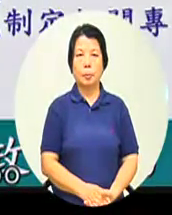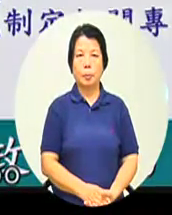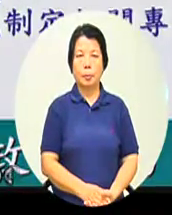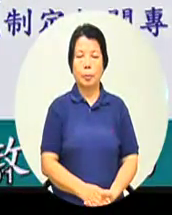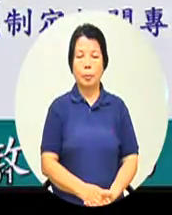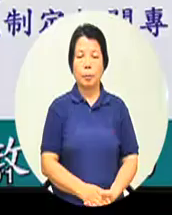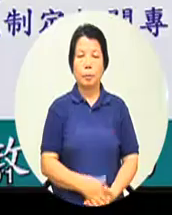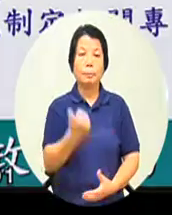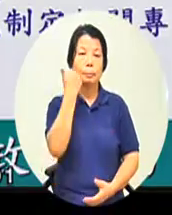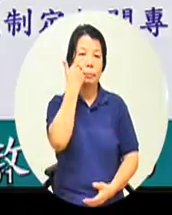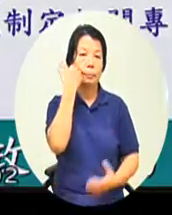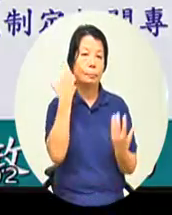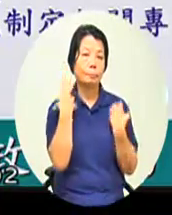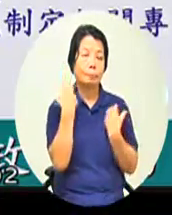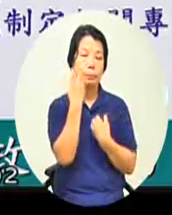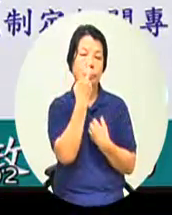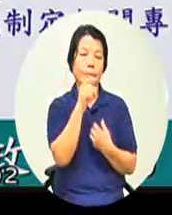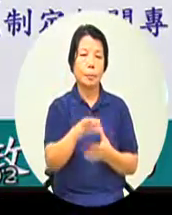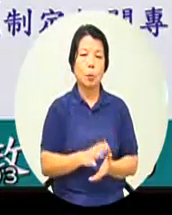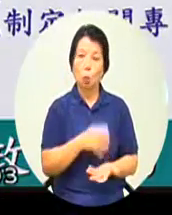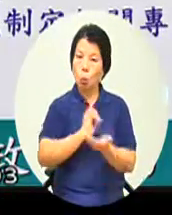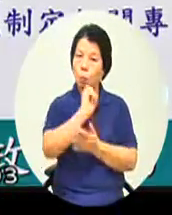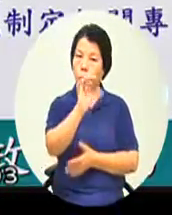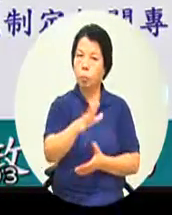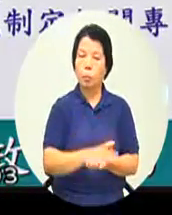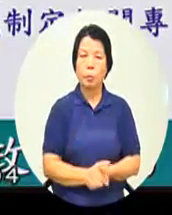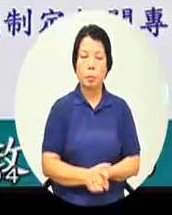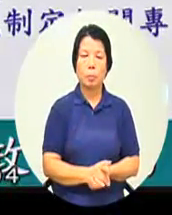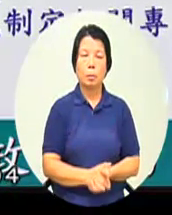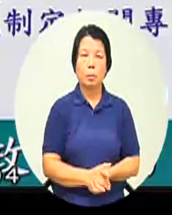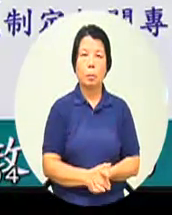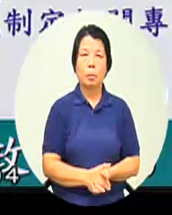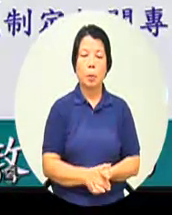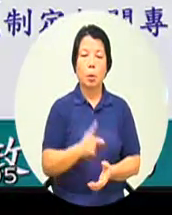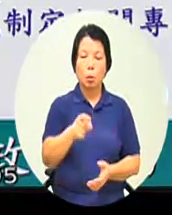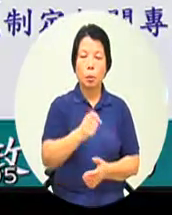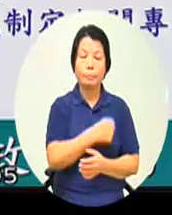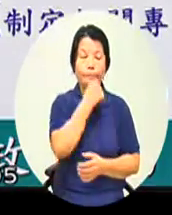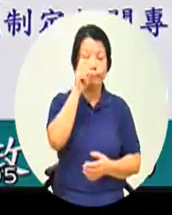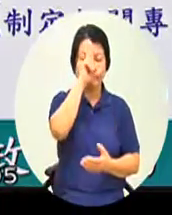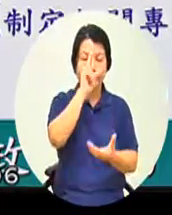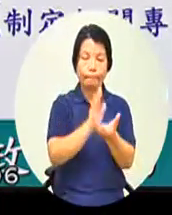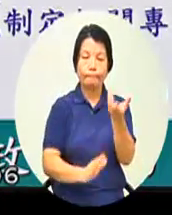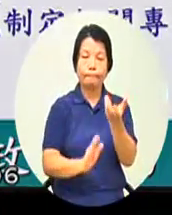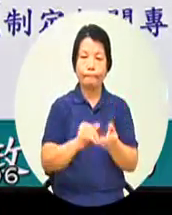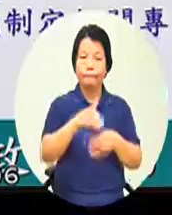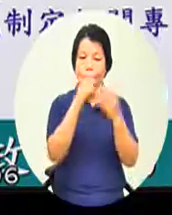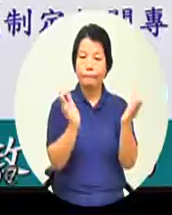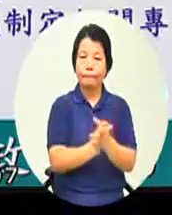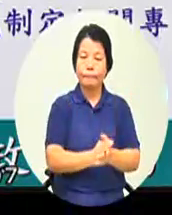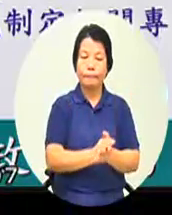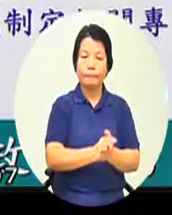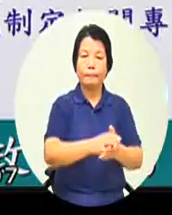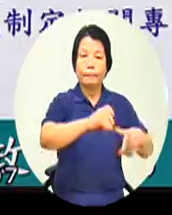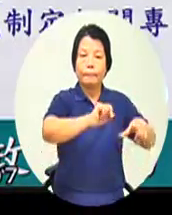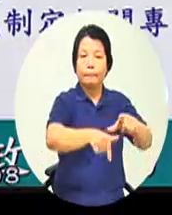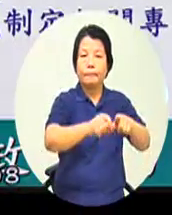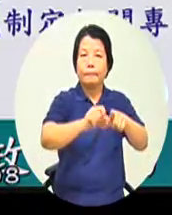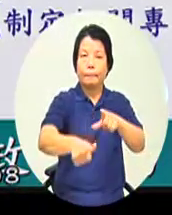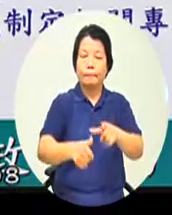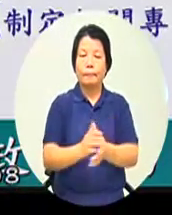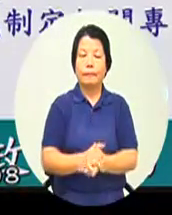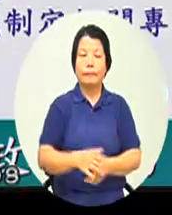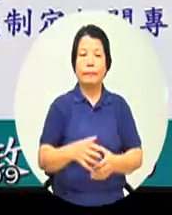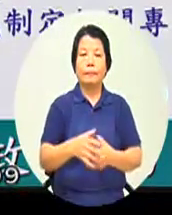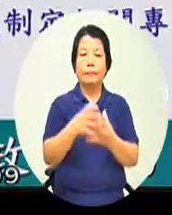谁在管？我管好你管好吧？你知道那个我们的营养午餐 所有的厂商，所有的团